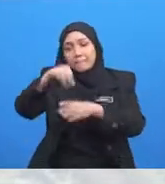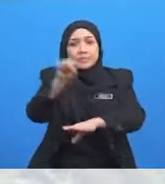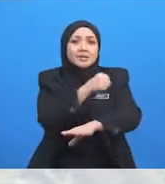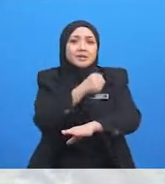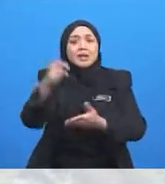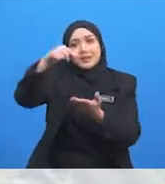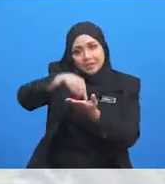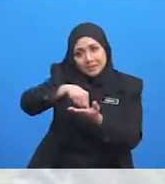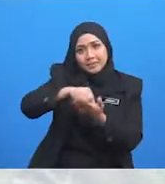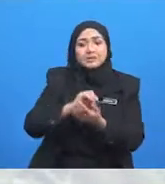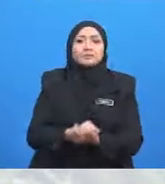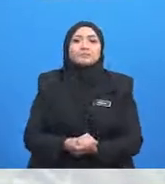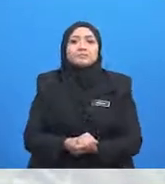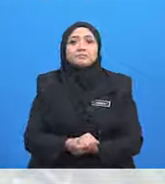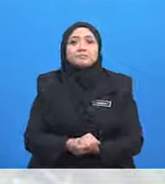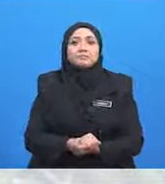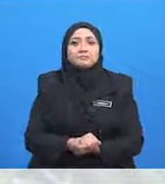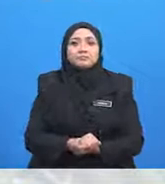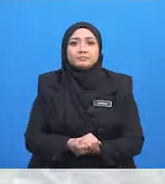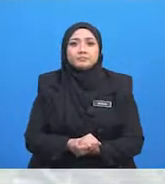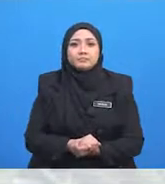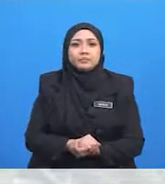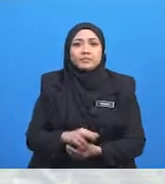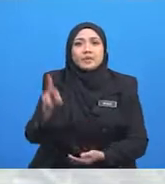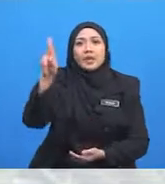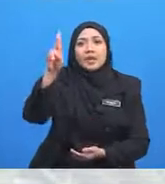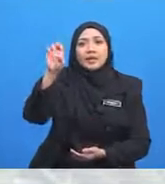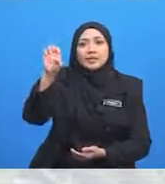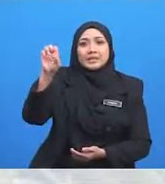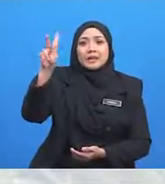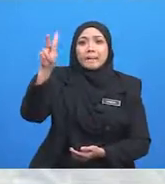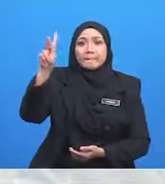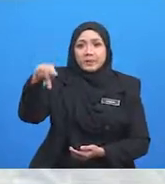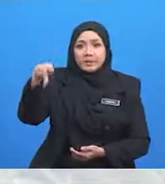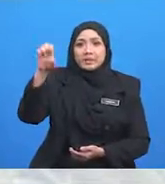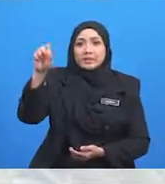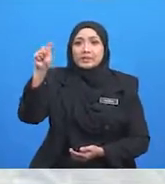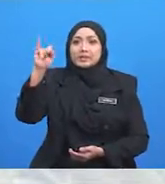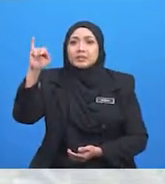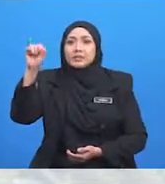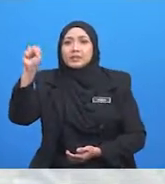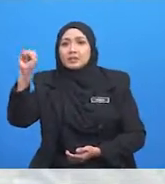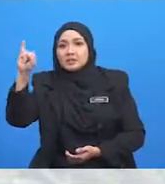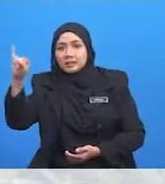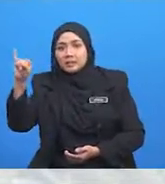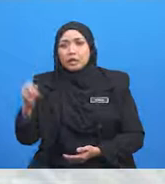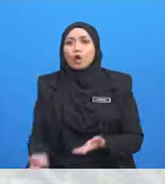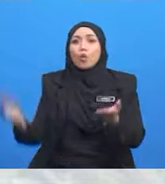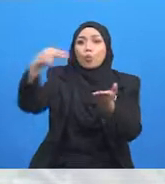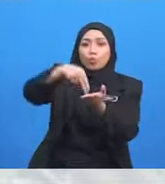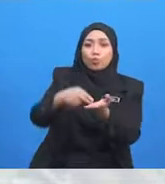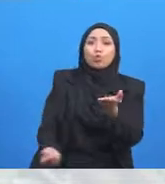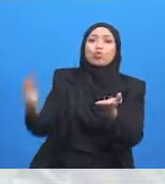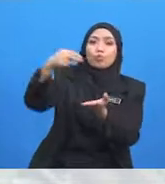Seterusnya, unsur bahasa repetisi. Repetisi merupakan pengulangan kata